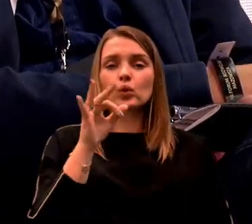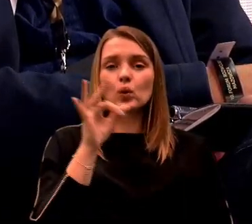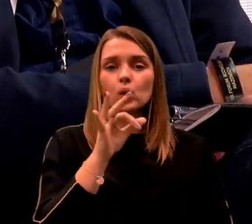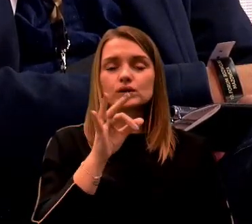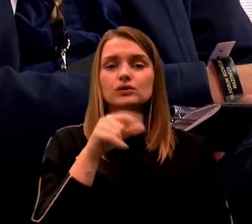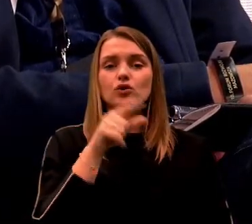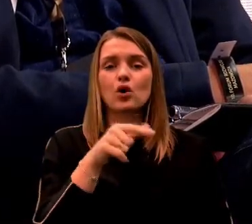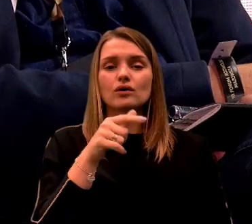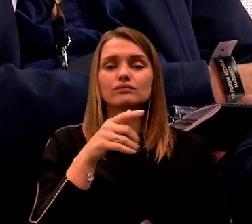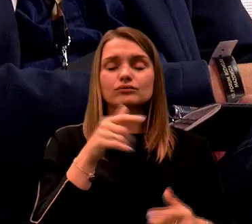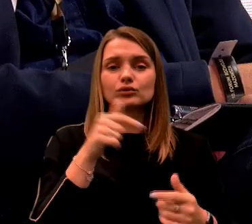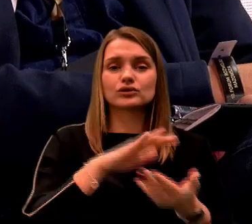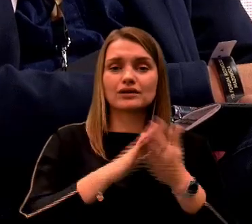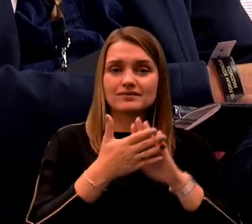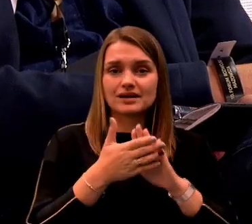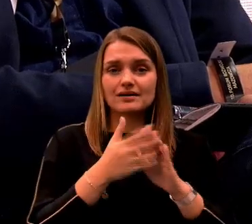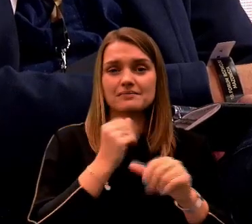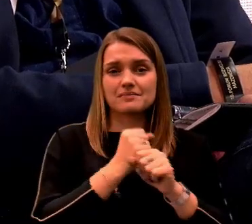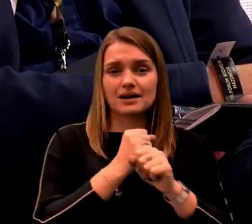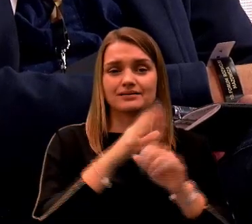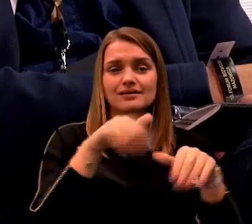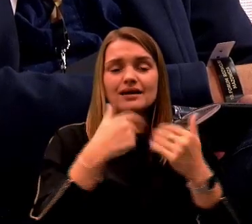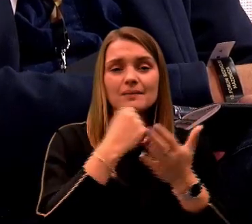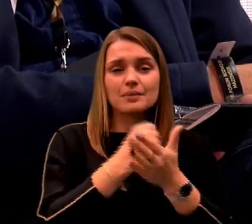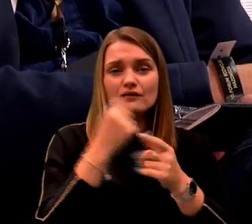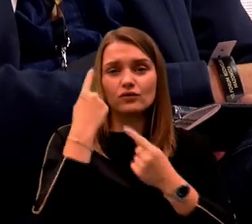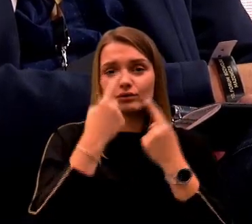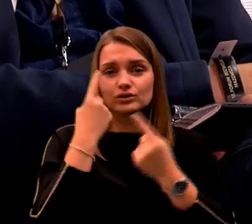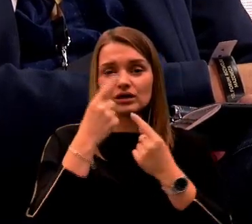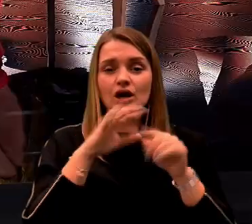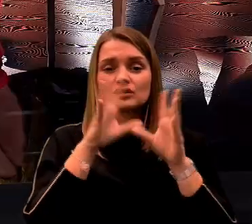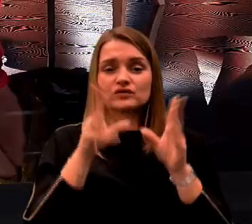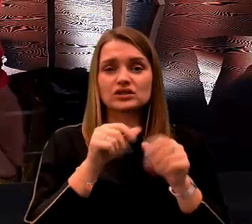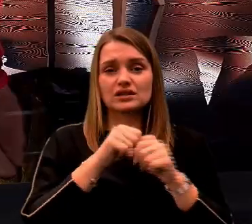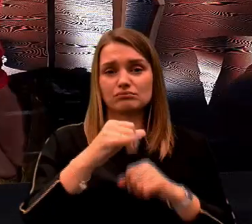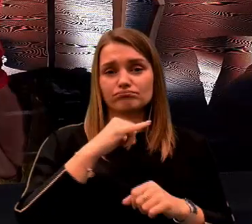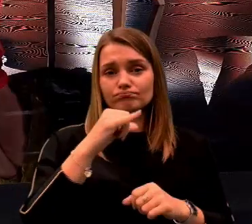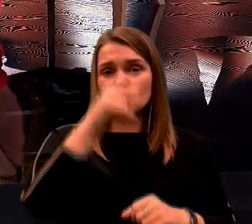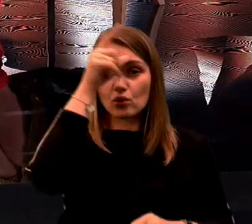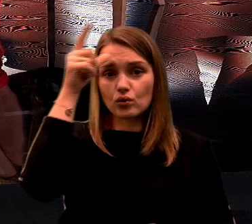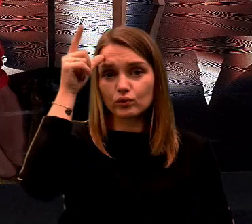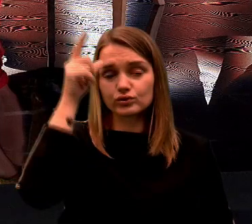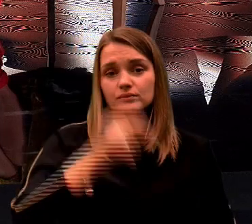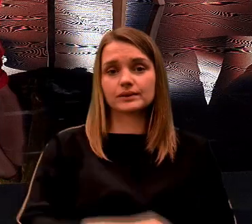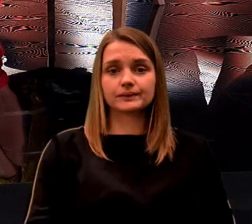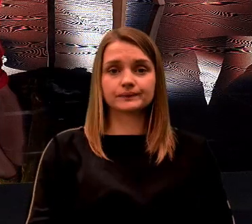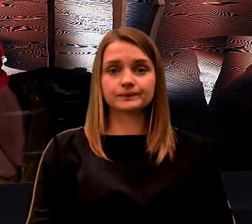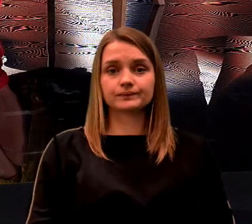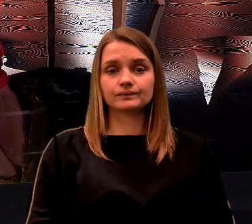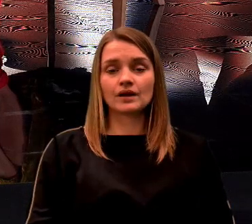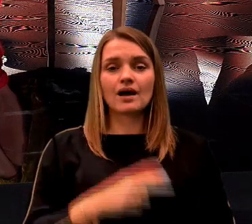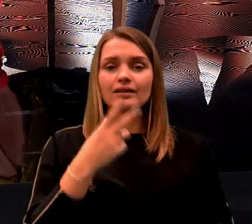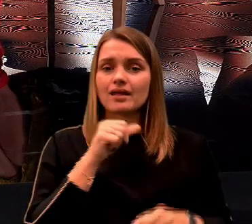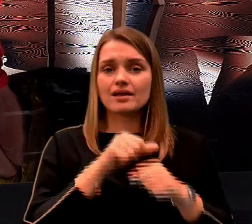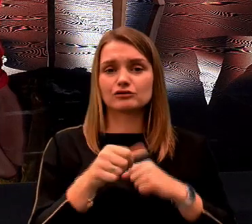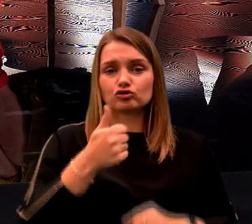od tego, że my dajemy sobie takie prawo do myślenia, że wszyscy jesteśmy ludźmi, jesteśmy w związku z tym równi. A nie jest tak, że